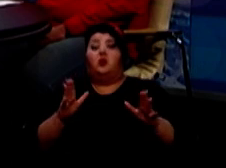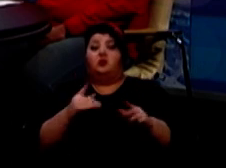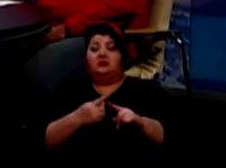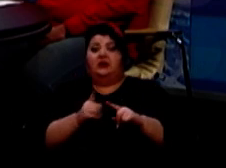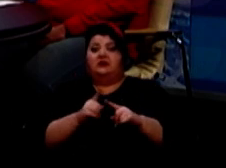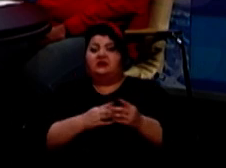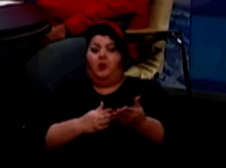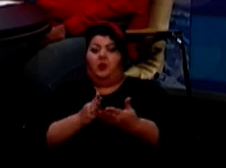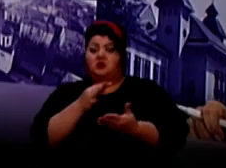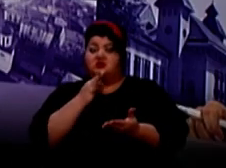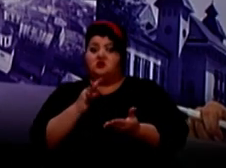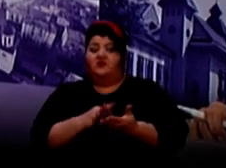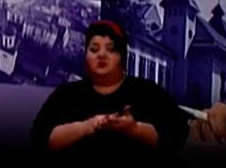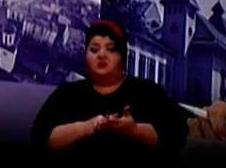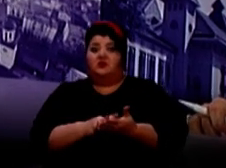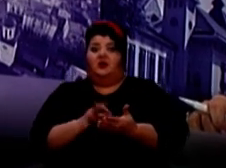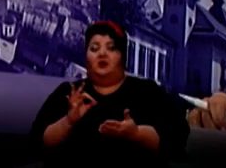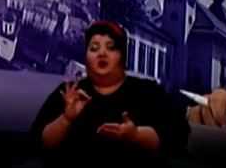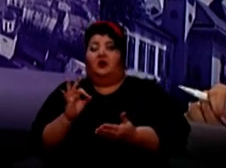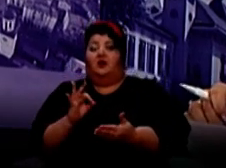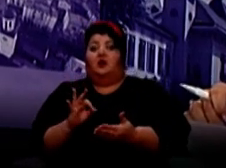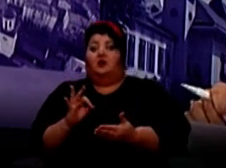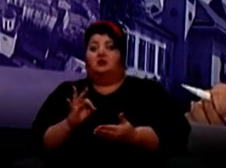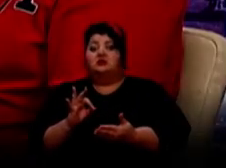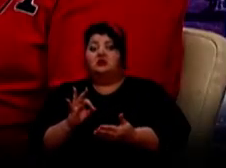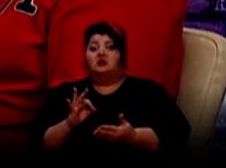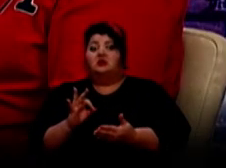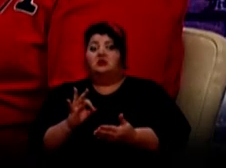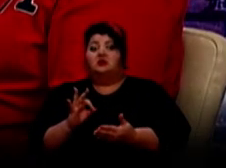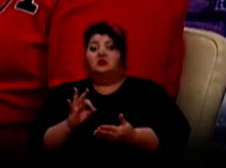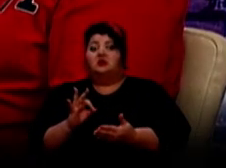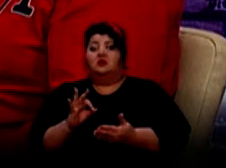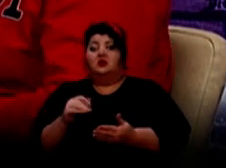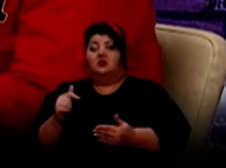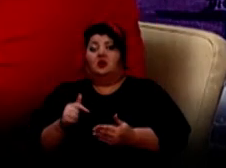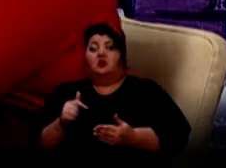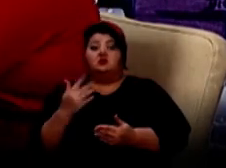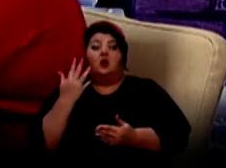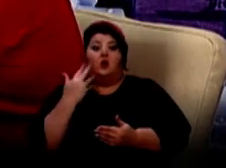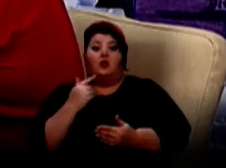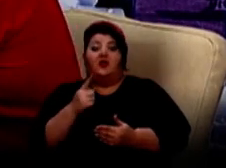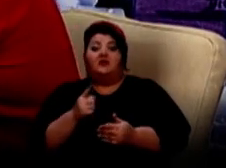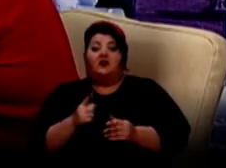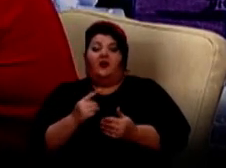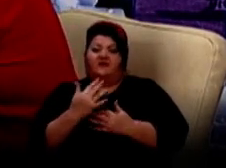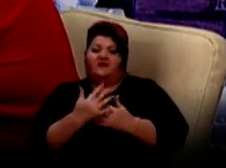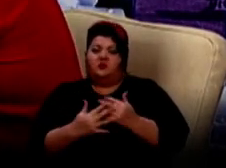це політичну відповідальність, Олександре Григоровичу? Коли ви останній раз отак просто, чи, господі, вибачте, Олександр Сергійович,